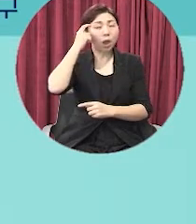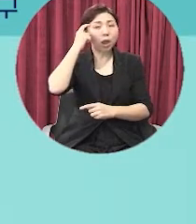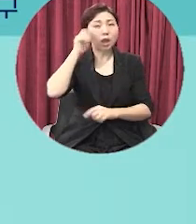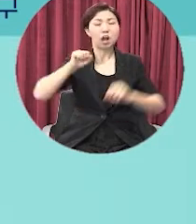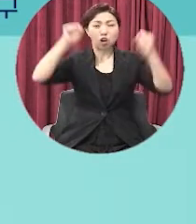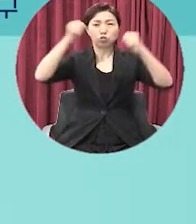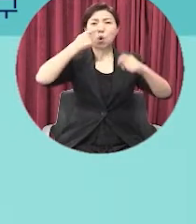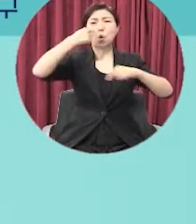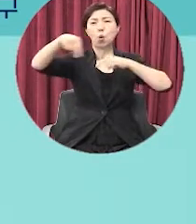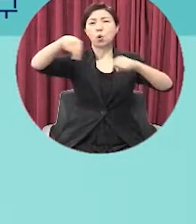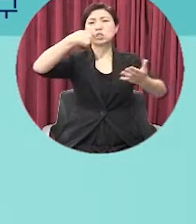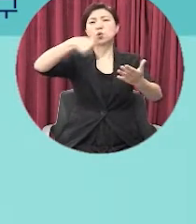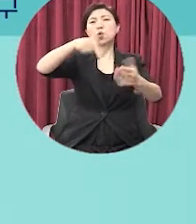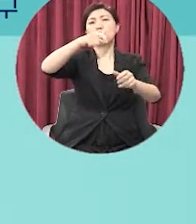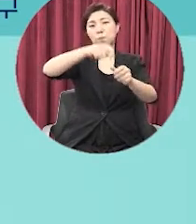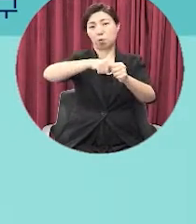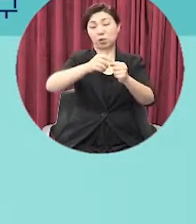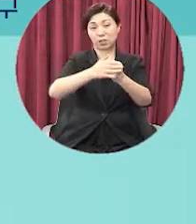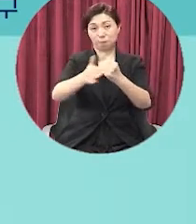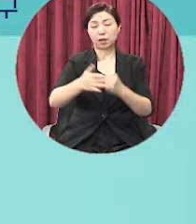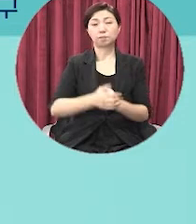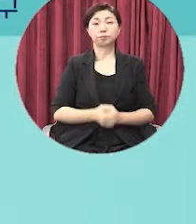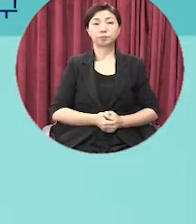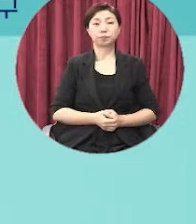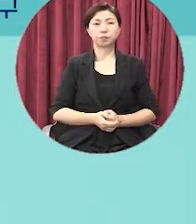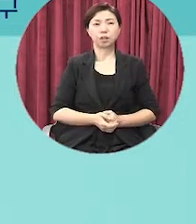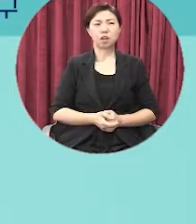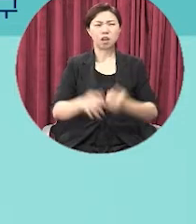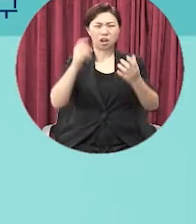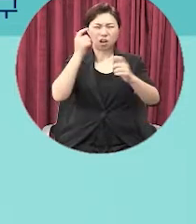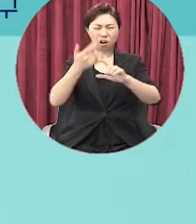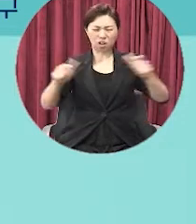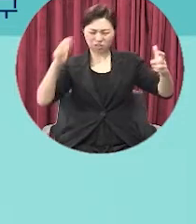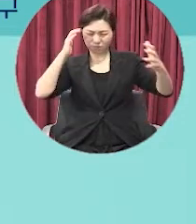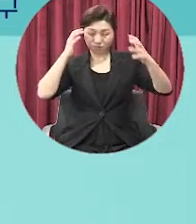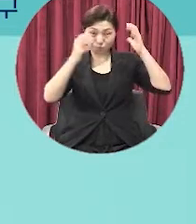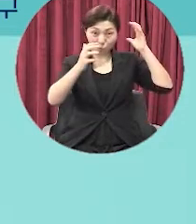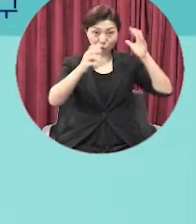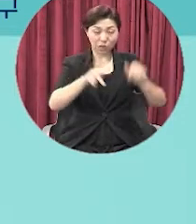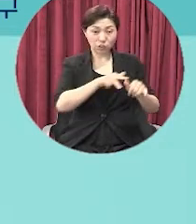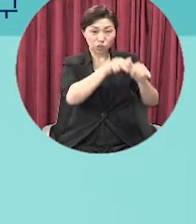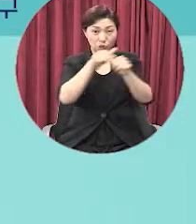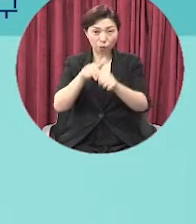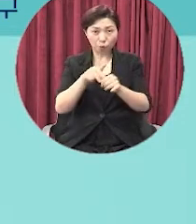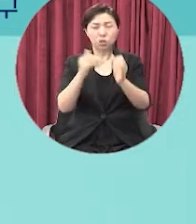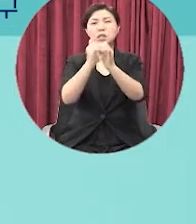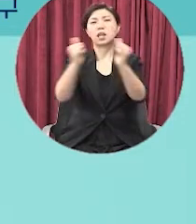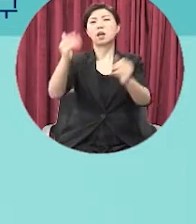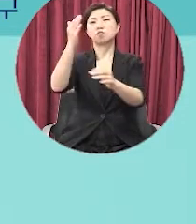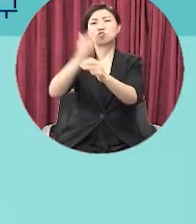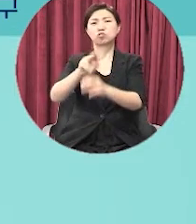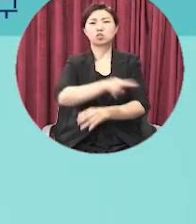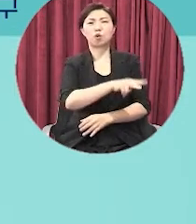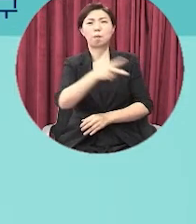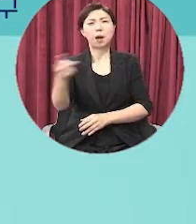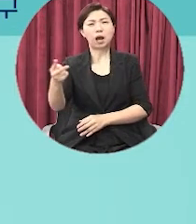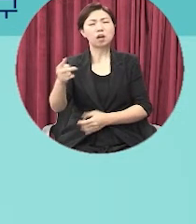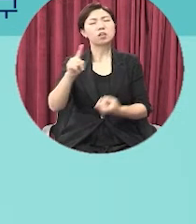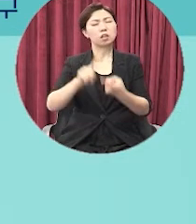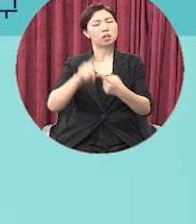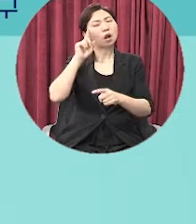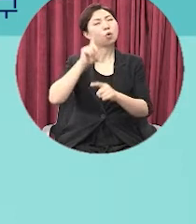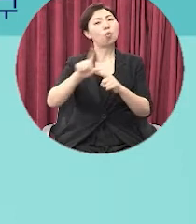그런 아이 제 안까지 가 제한돼 있는 경제 복잡한 데이터를 어떻게 사람 중심으로 모르냐 이런 모두 되겠구요